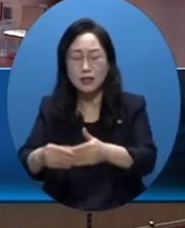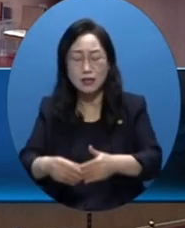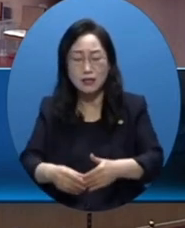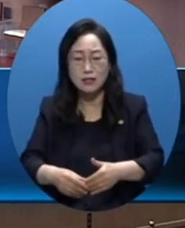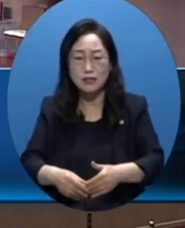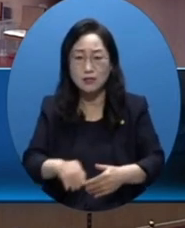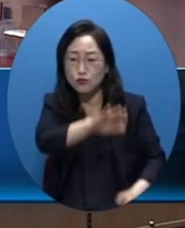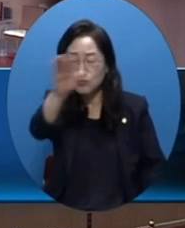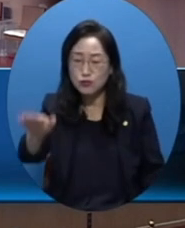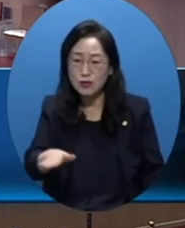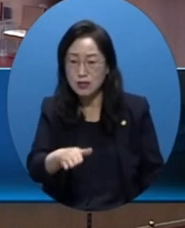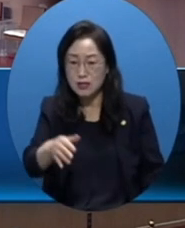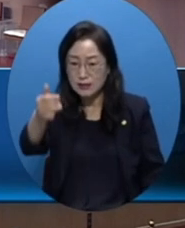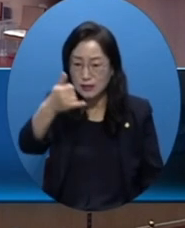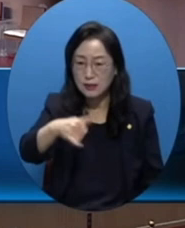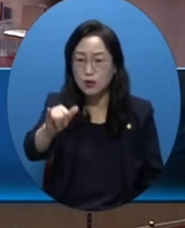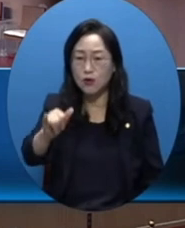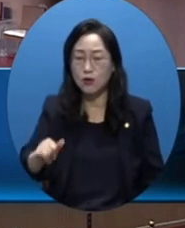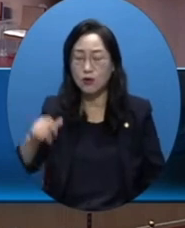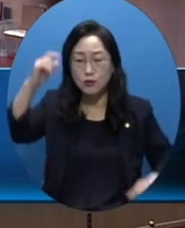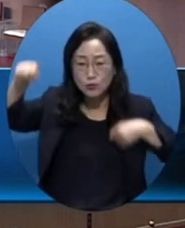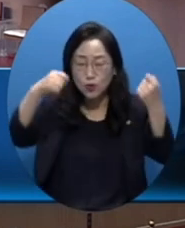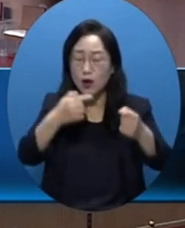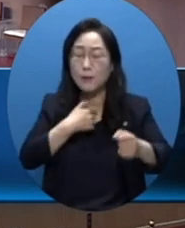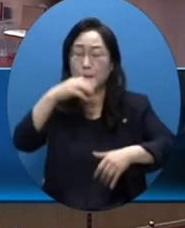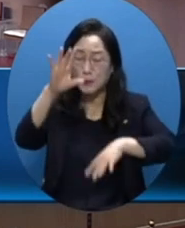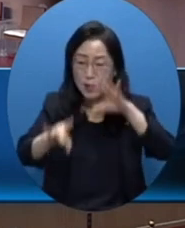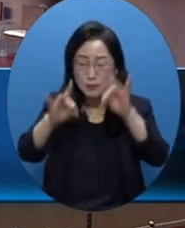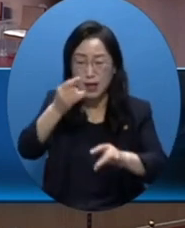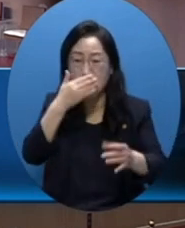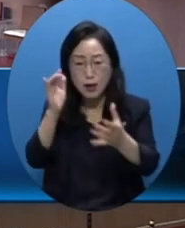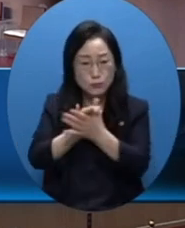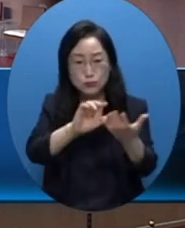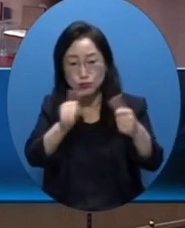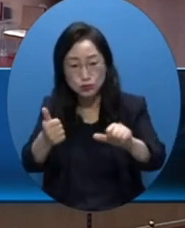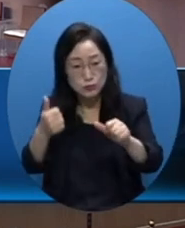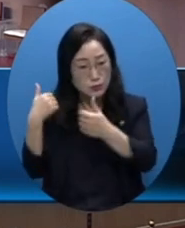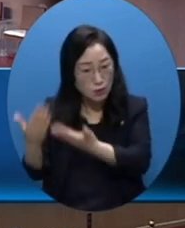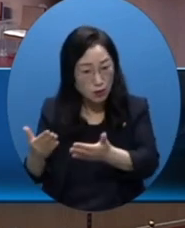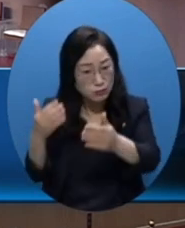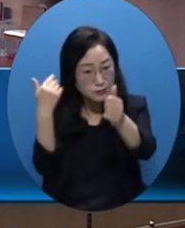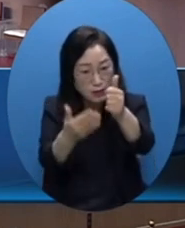우리와 우리 자녀와 우리 가축이 목말라 죽게 하느냐.